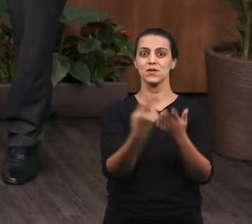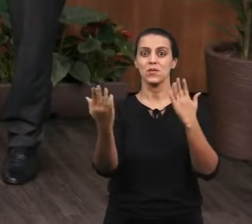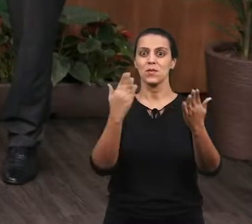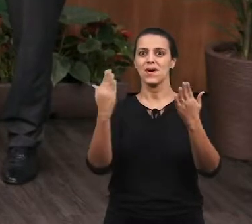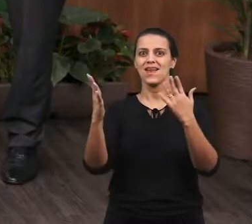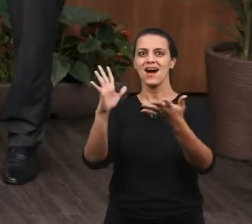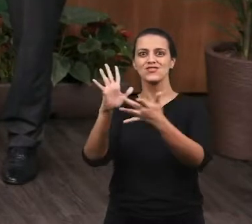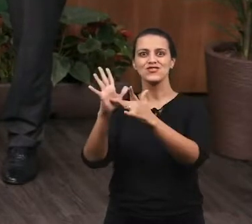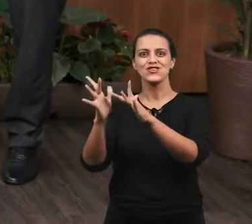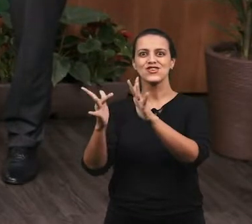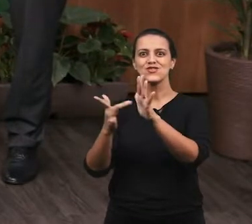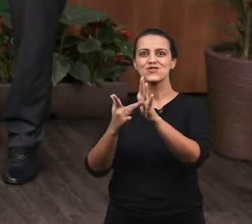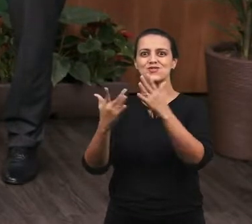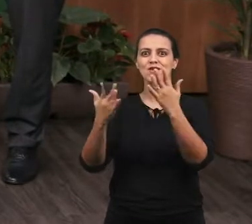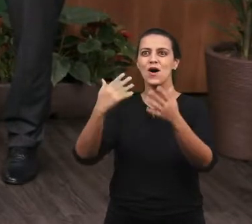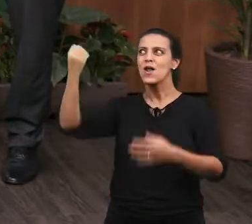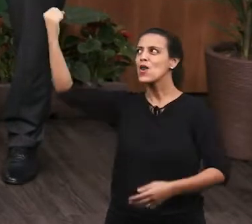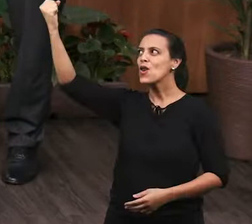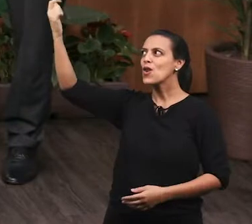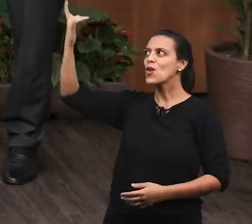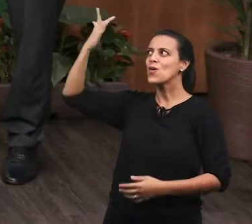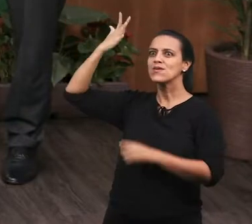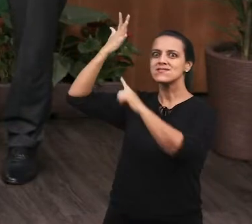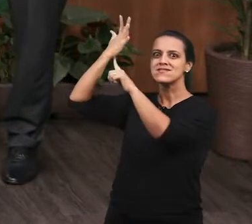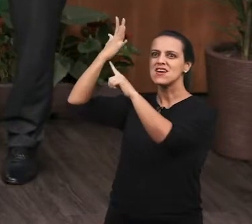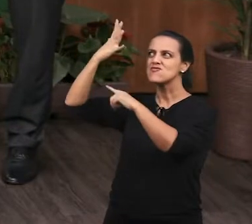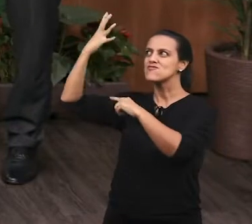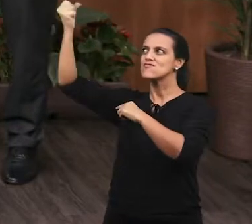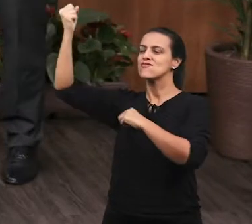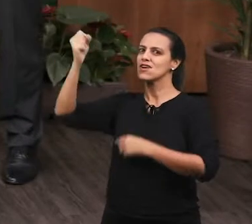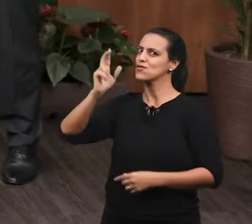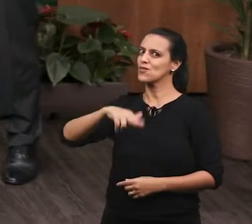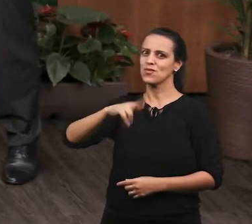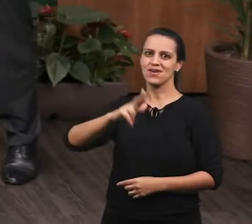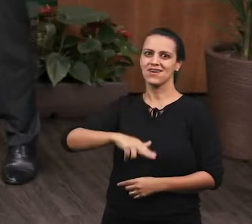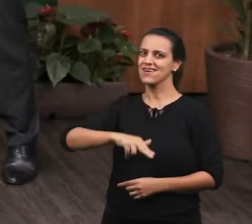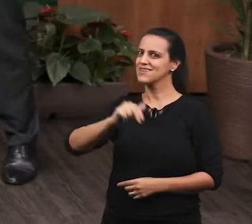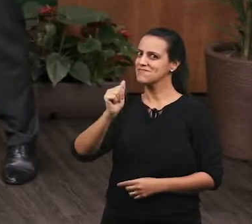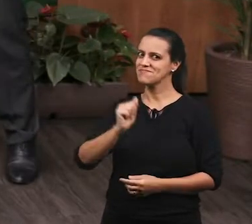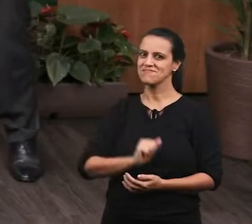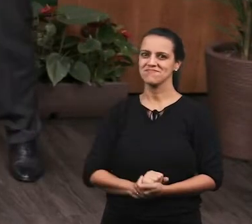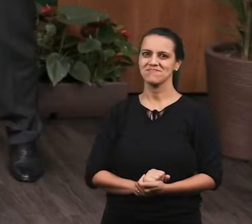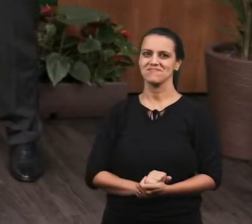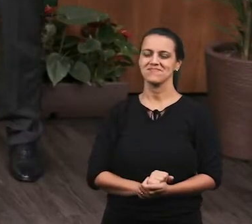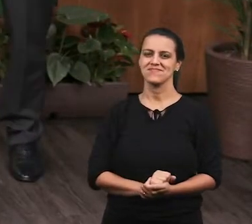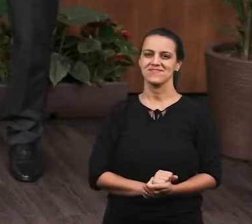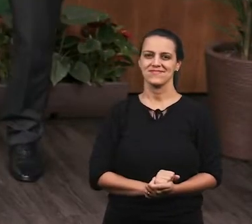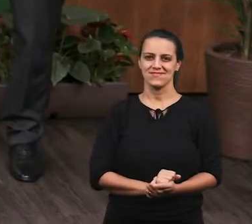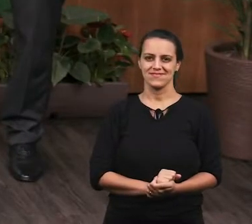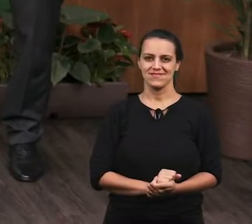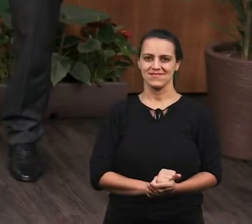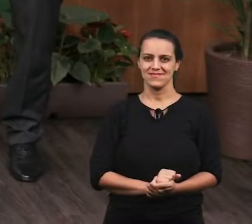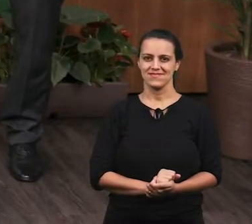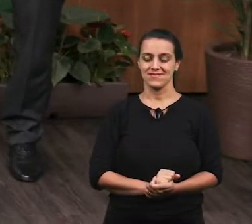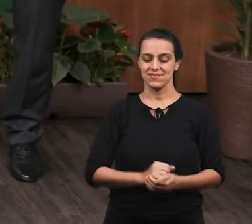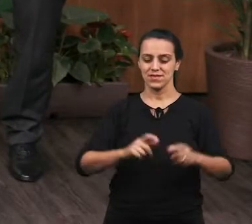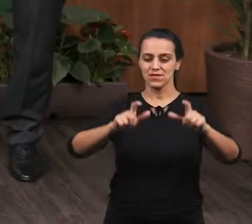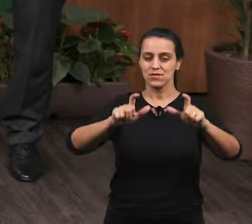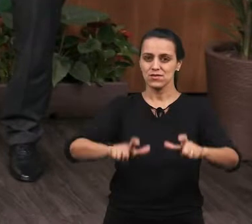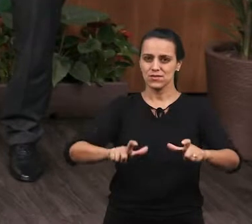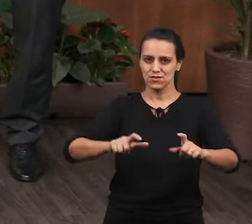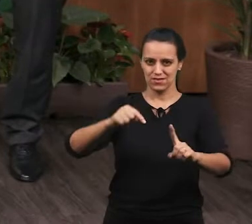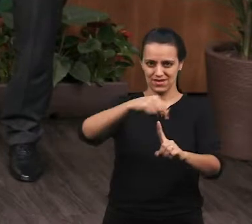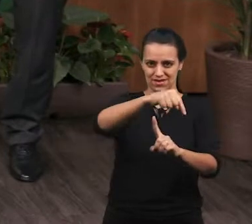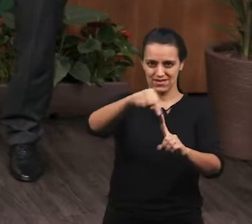Господе Иисусе, который есть свет, который никогда не гаснет. Что за чудное откровение? И еще